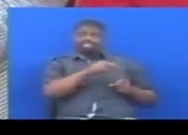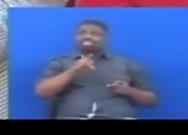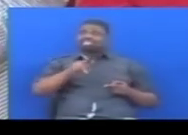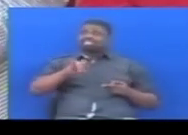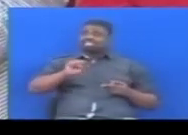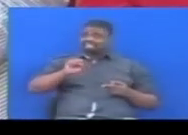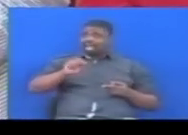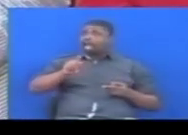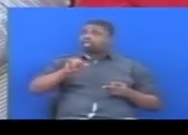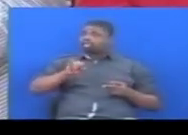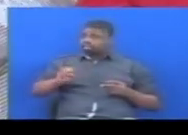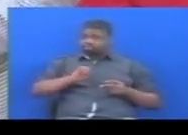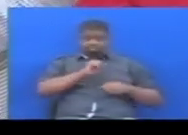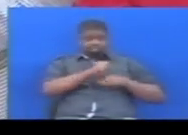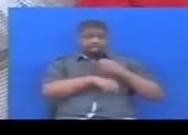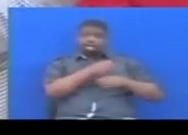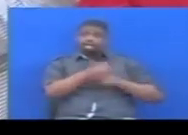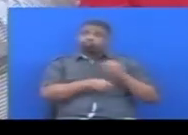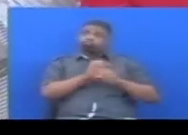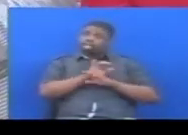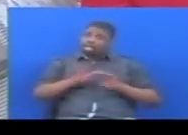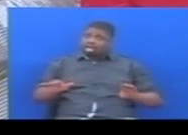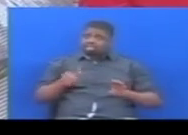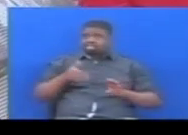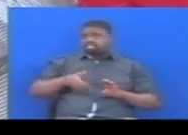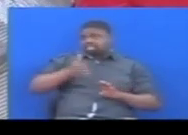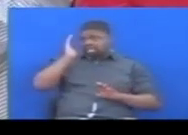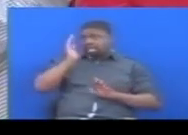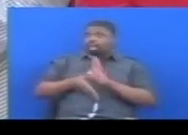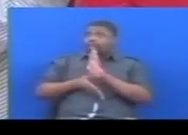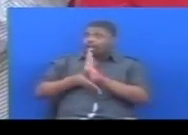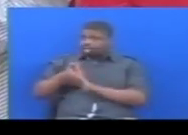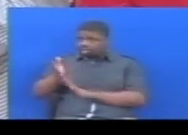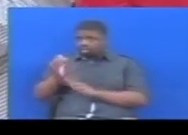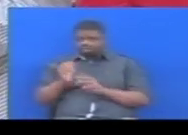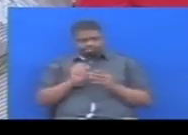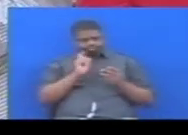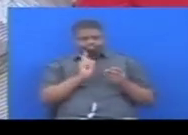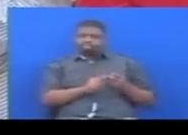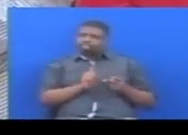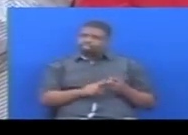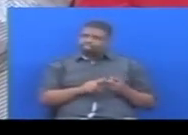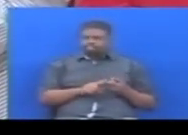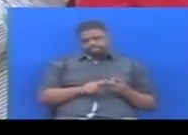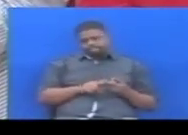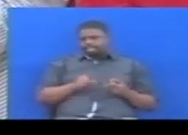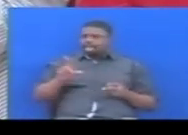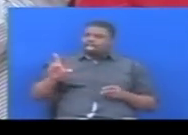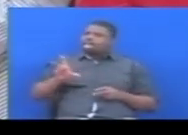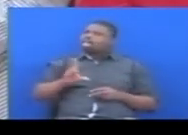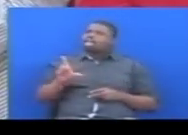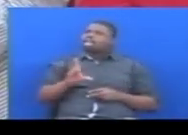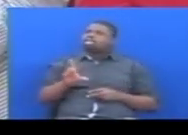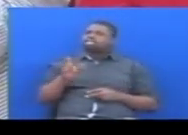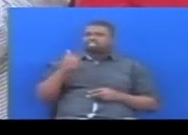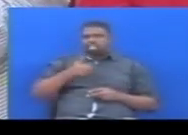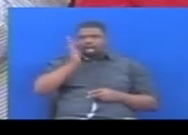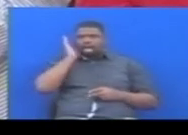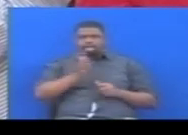ulishaanza kushughulikia? Swali la pili, je, ni lini serikali itapeleka au